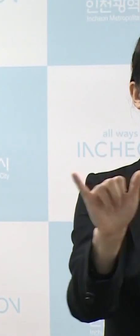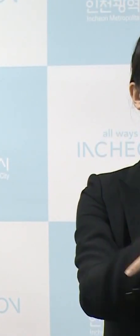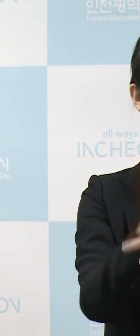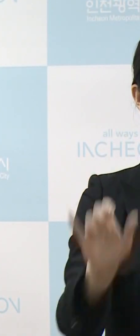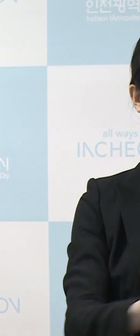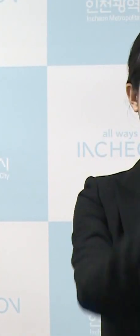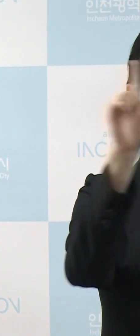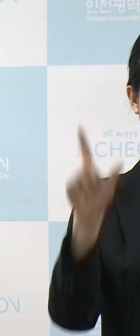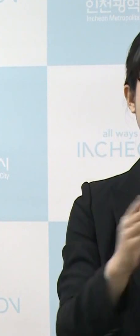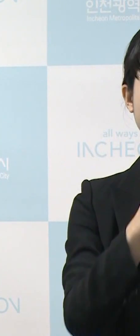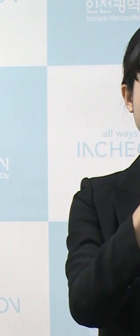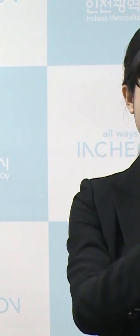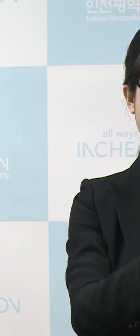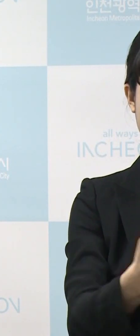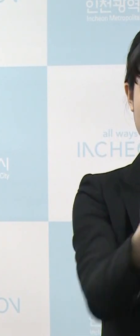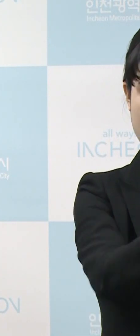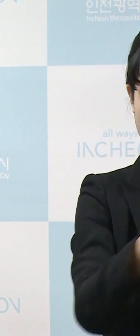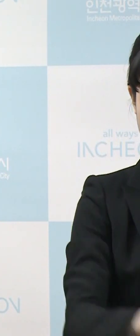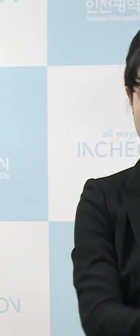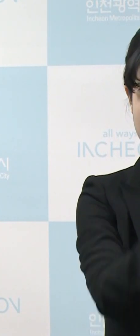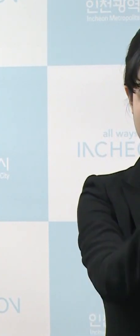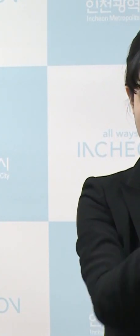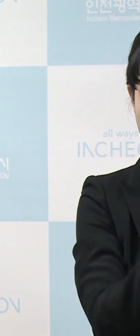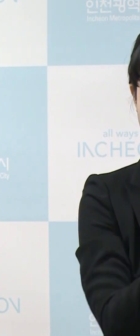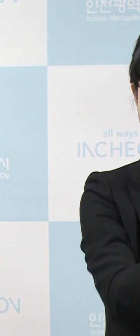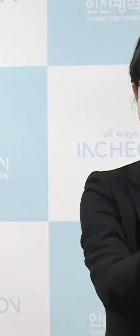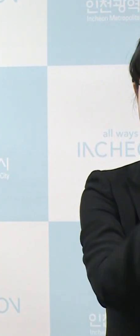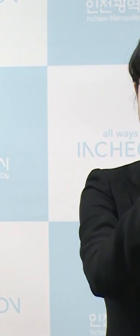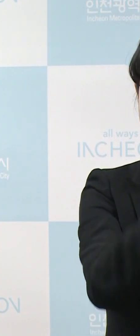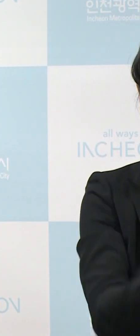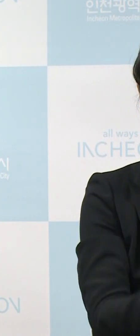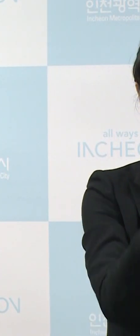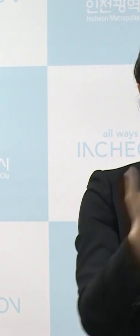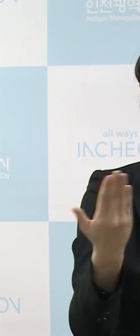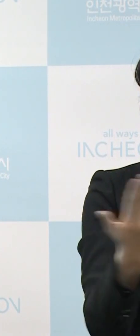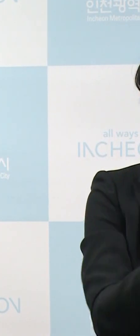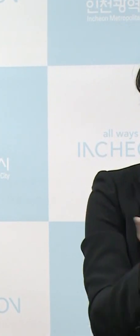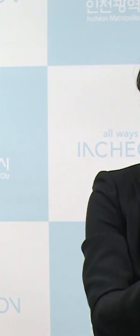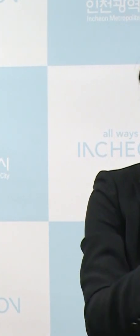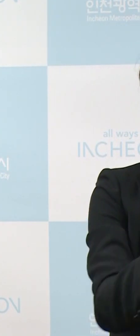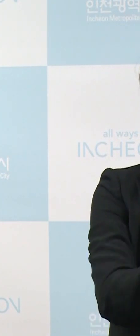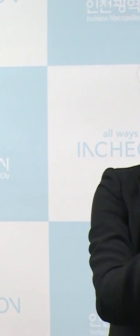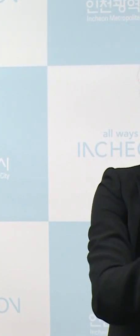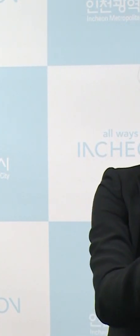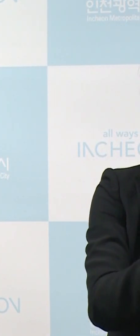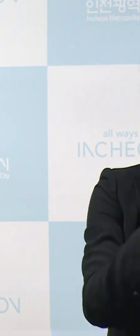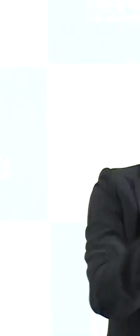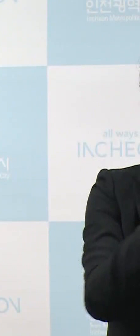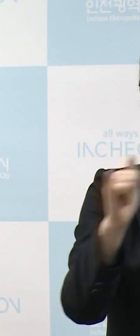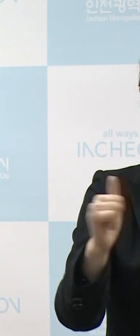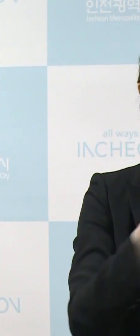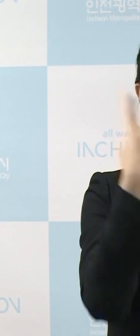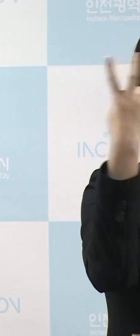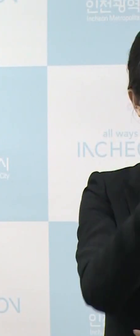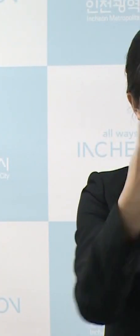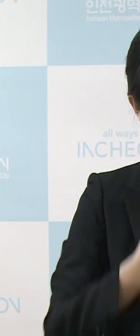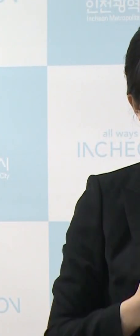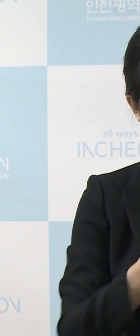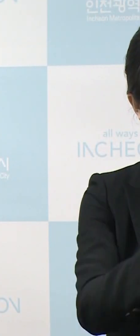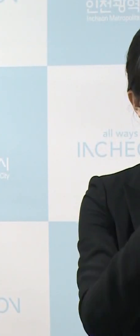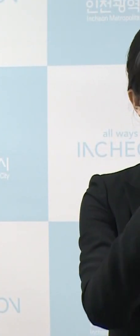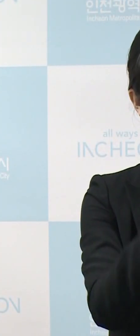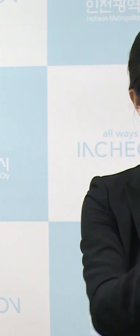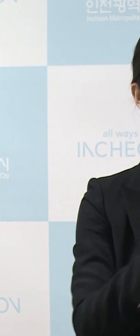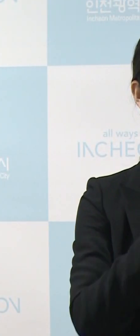거주자입니다. 미추홀구에 거주하는 에이스보험 근무 확진 환자와의 밀접 접촉자 검체 검사에서